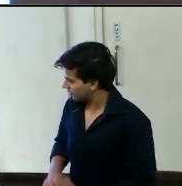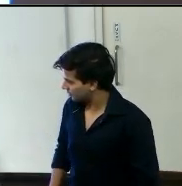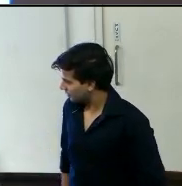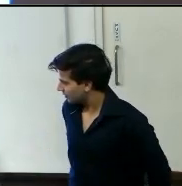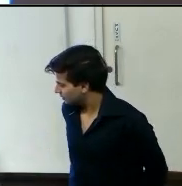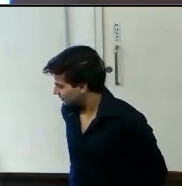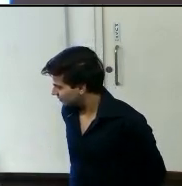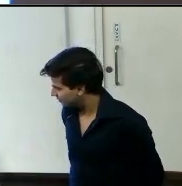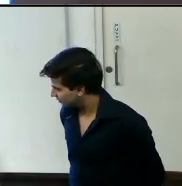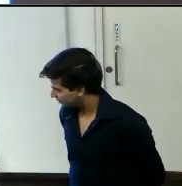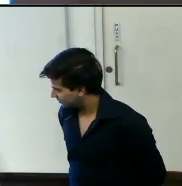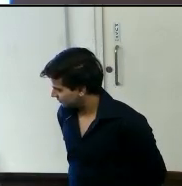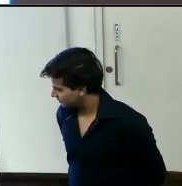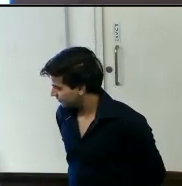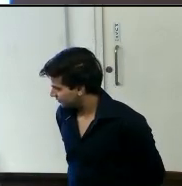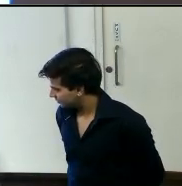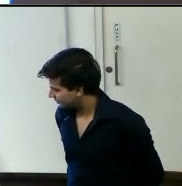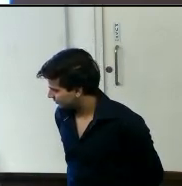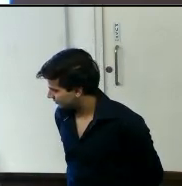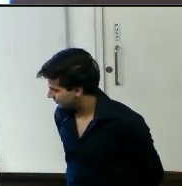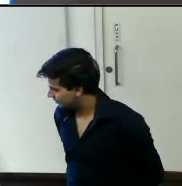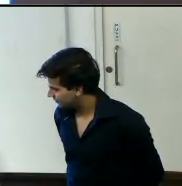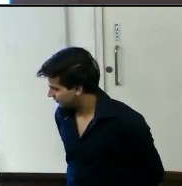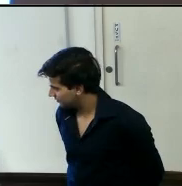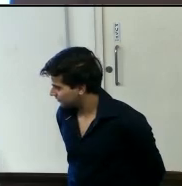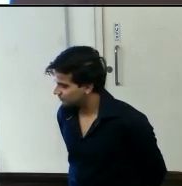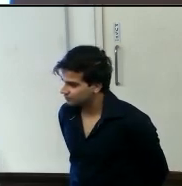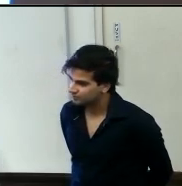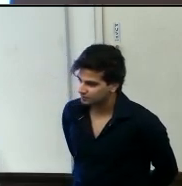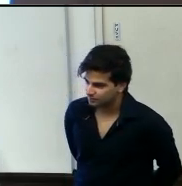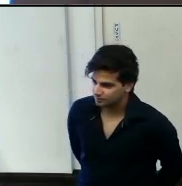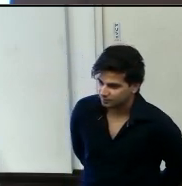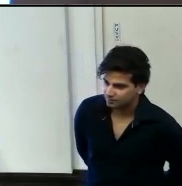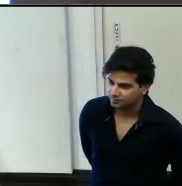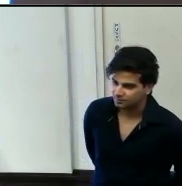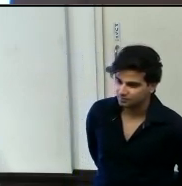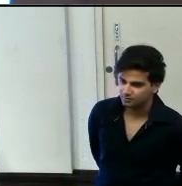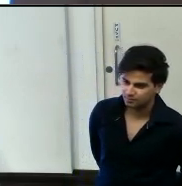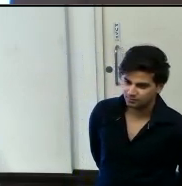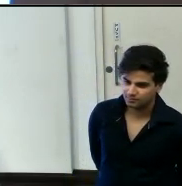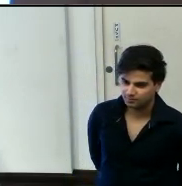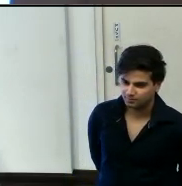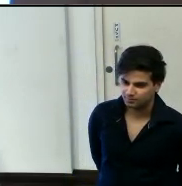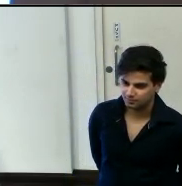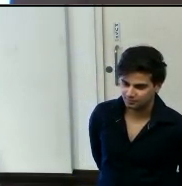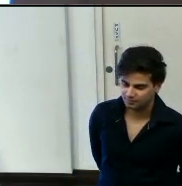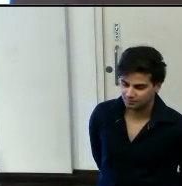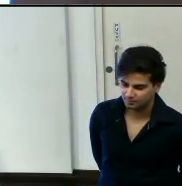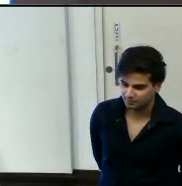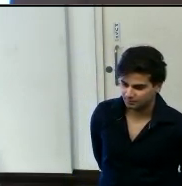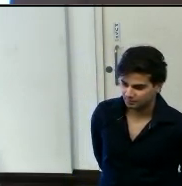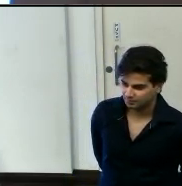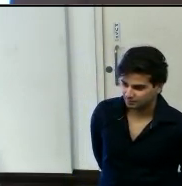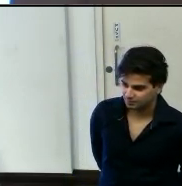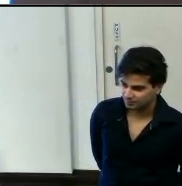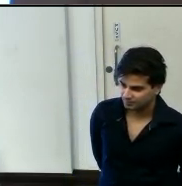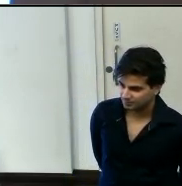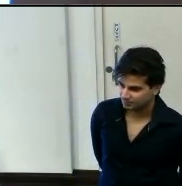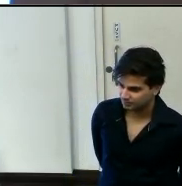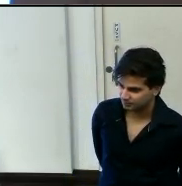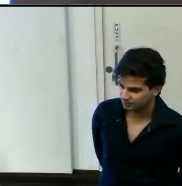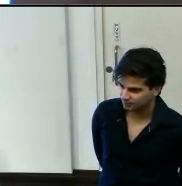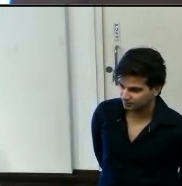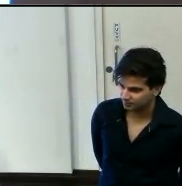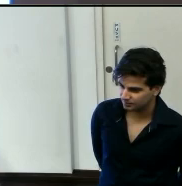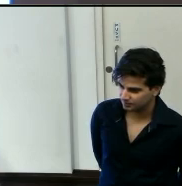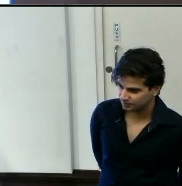ಗೊತ್ತಾಗಿರಲ್ಲ. ಒಂದು 2-3 ದಿನ ಆದಮೇಲೆ ಯೋಚನೆ ಮಾಡಿದಾಗ ಇದ್ದು ಅಂತ. ಸೊ ಆ ಒಂದು ಇನ್ಸೈಟ್ ಬಂದಮೇಲೆ ನೆಕ್ಸ್ಟ್ ವರ್ಕ್ಗೆ ಇದೆರಡು ಸೇರಿಕೊಳ್ಳುತ್ತೆ, ಆ ಪ್ರೊಸೆಸ್ಸು ಬಟ್